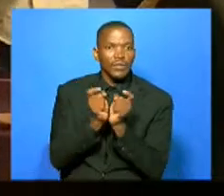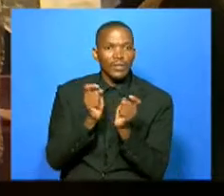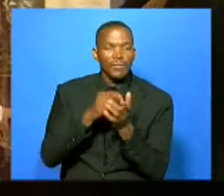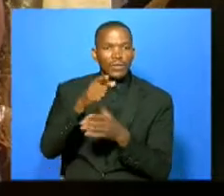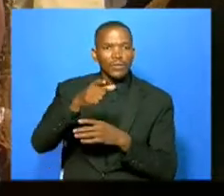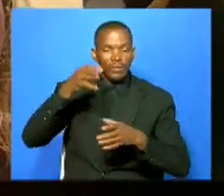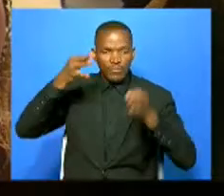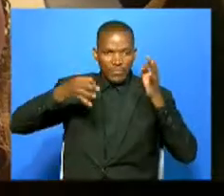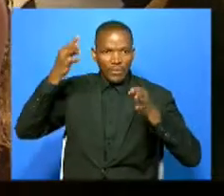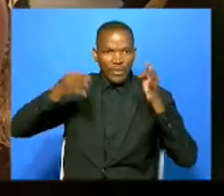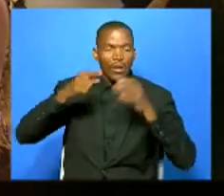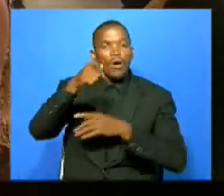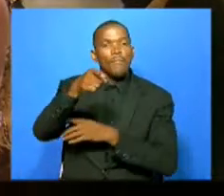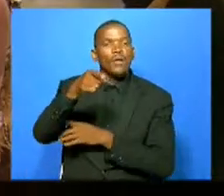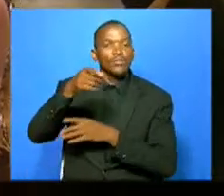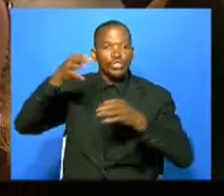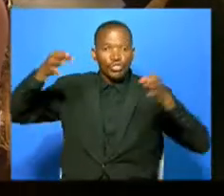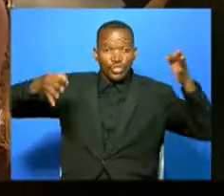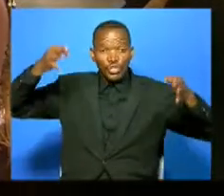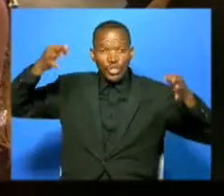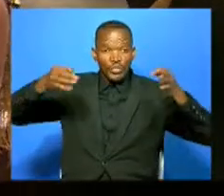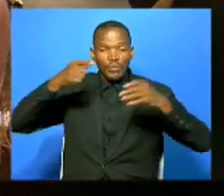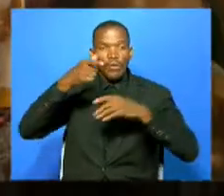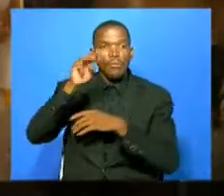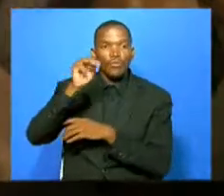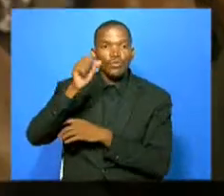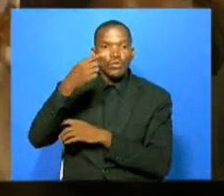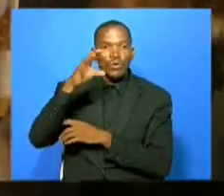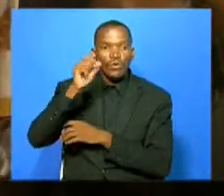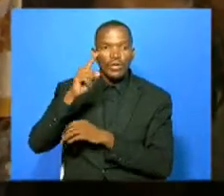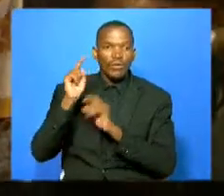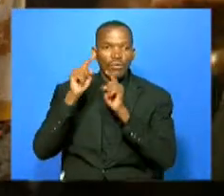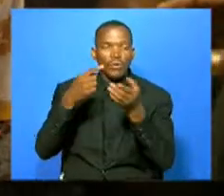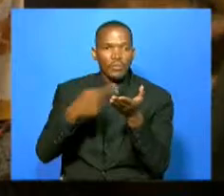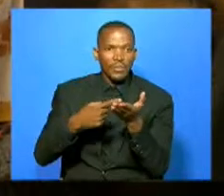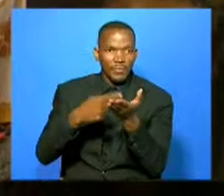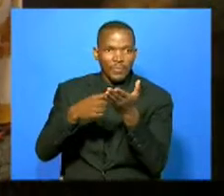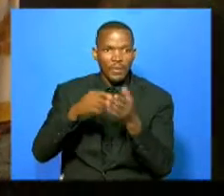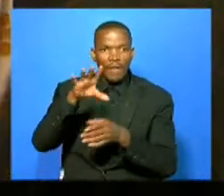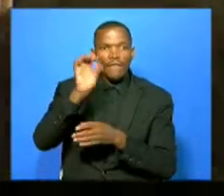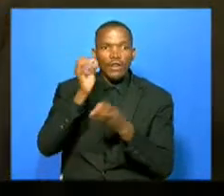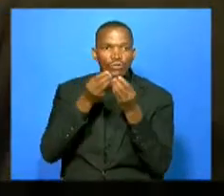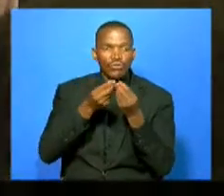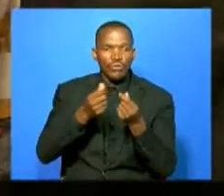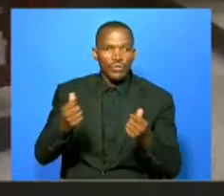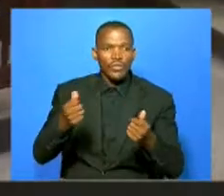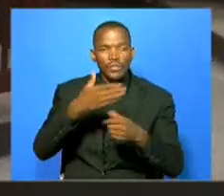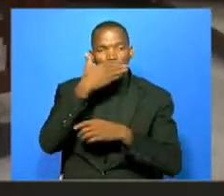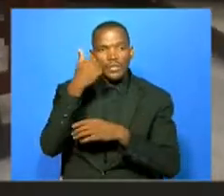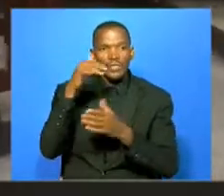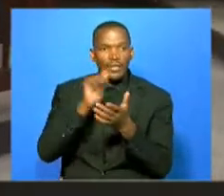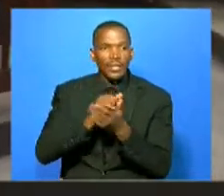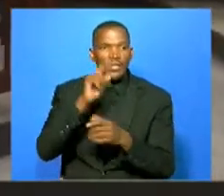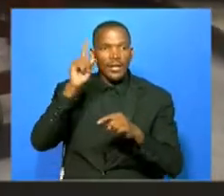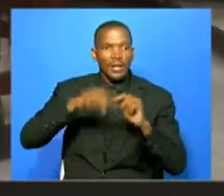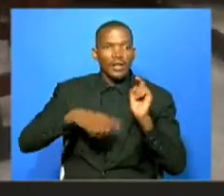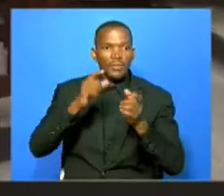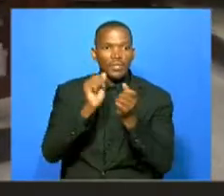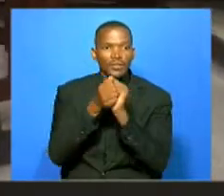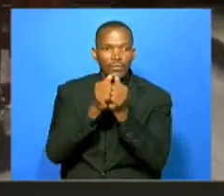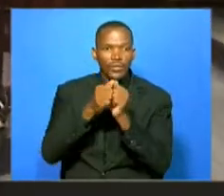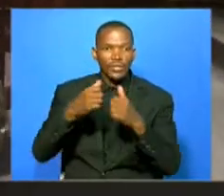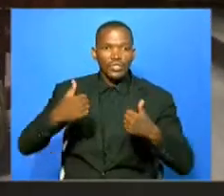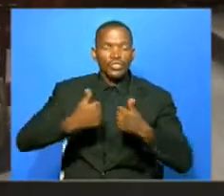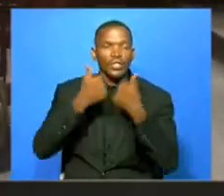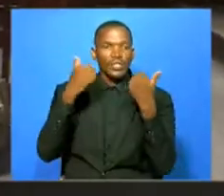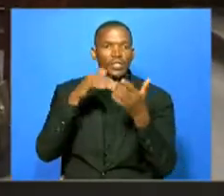Motswagole Tshepo Motswagole o ne a kopa bao ba ba megang go ya go rerisana mme ba tswe ka tharabololo e maleba e ka se beng motshameko ka fa